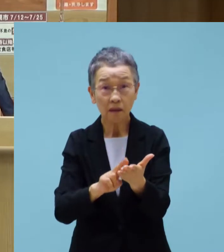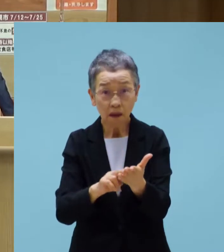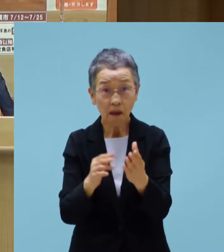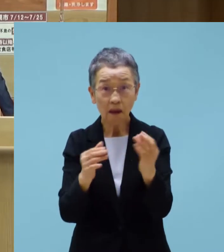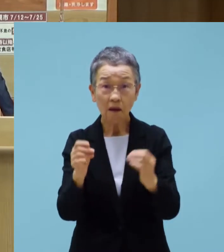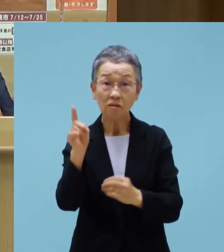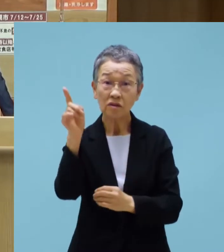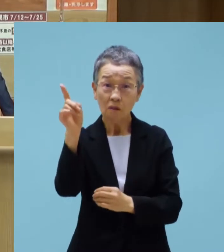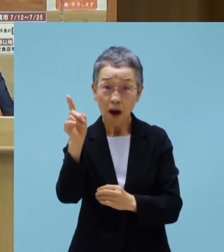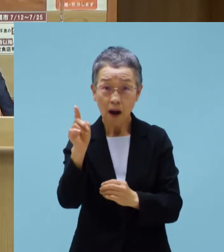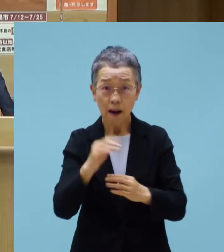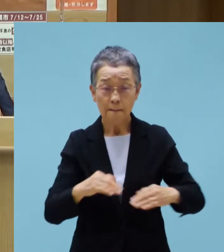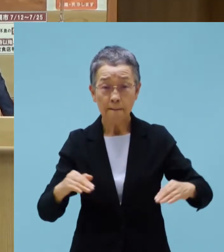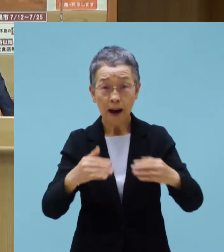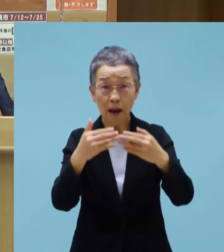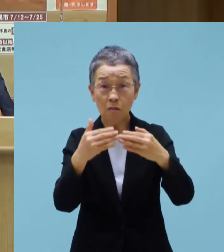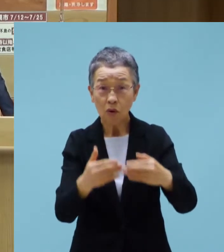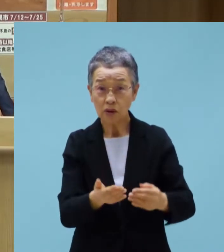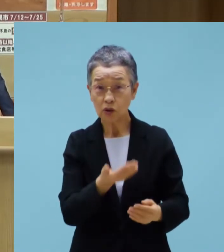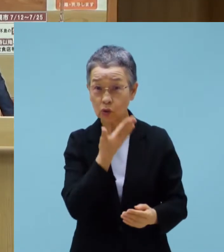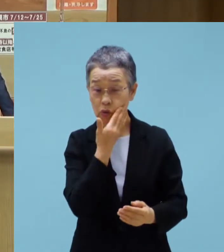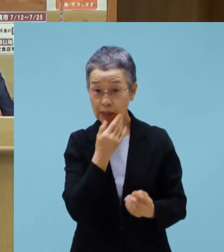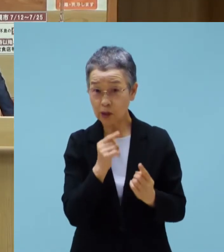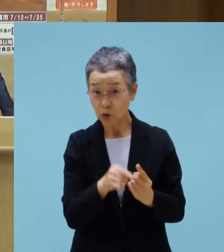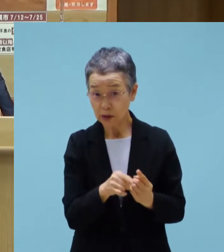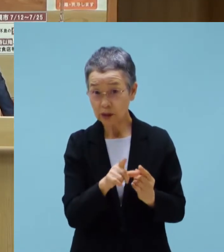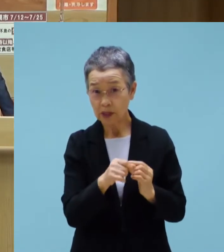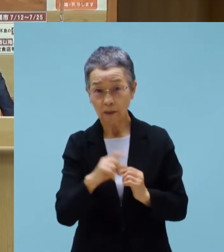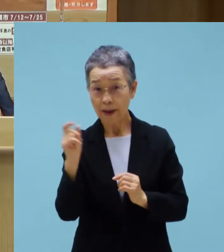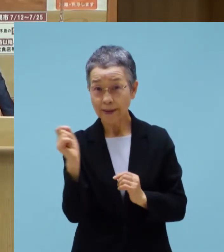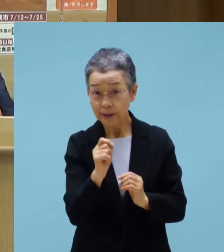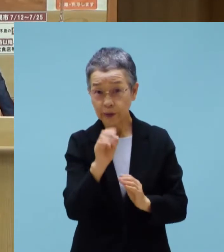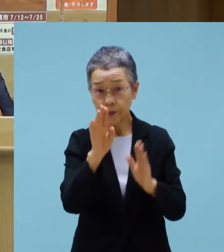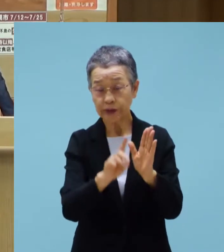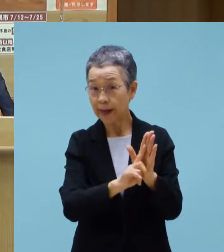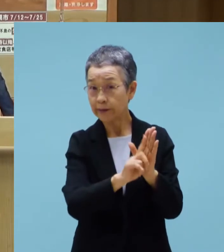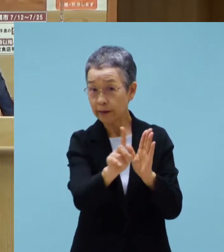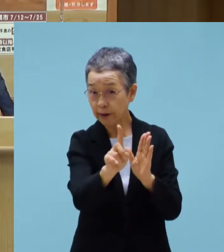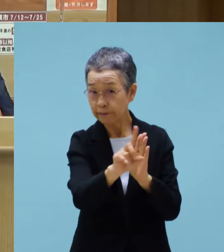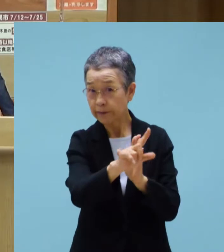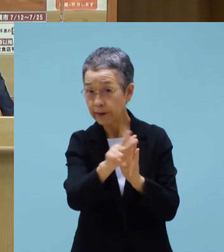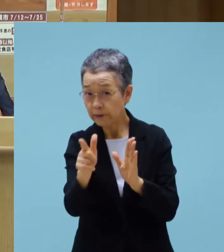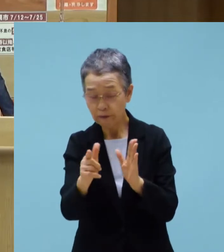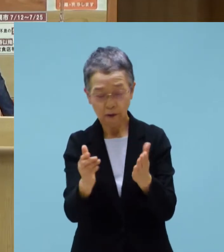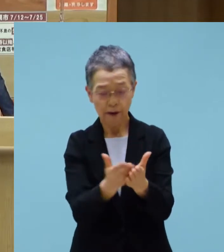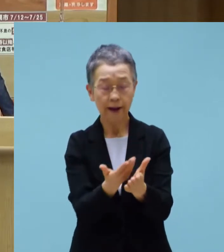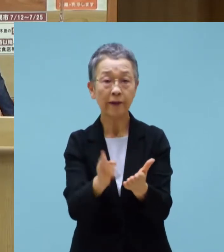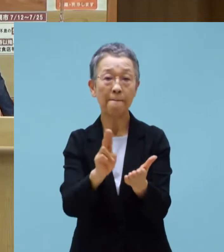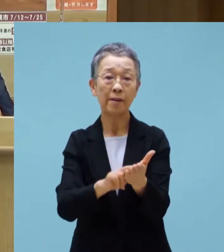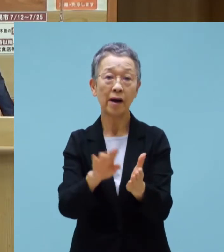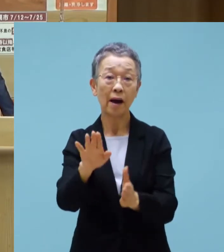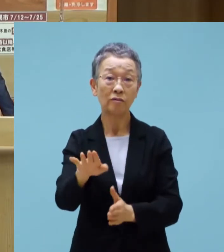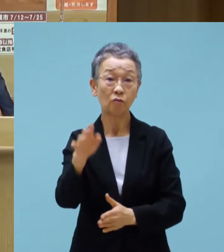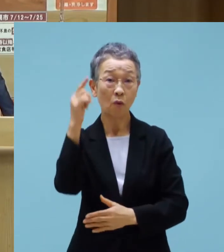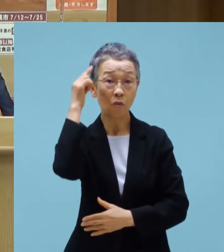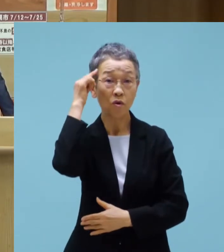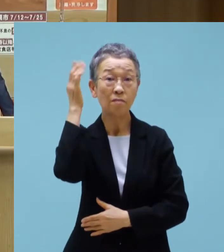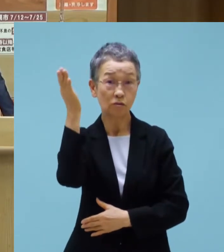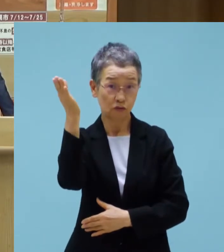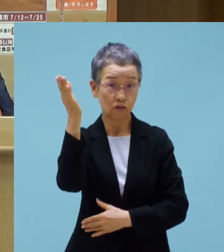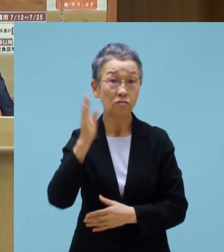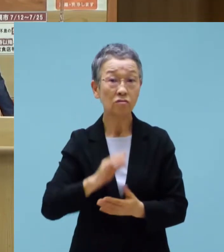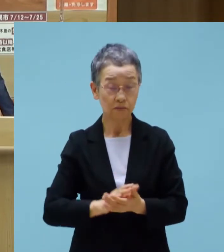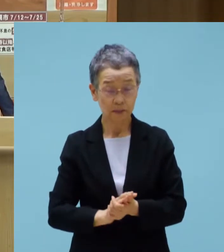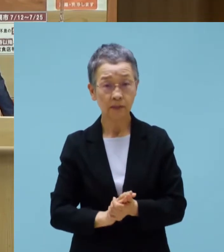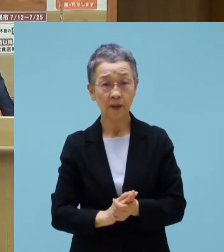延防止等重点措置、また緊急事態宣言、こういったものを判断していくんだと思うんですが、やはり先ほど申し上げたようにデルタ